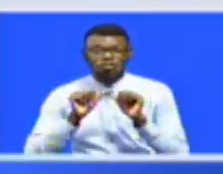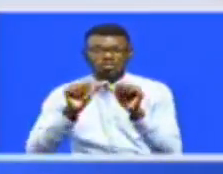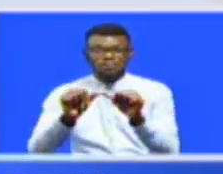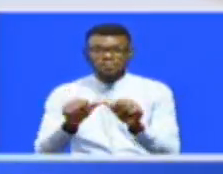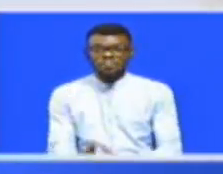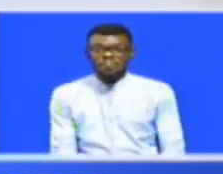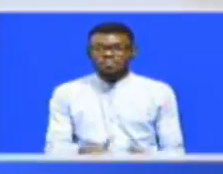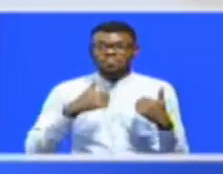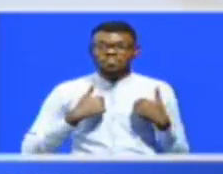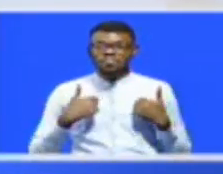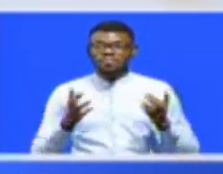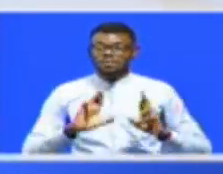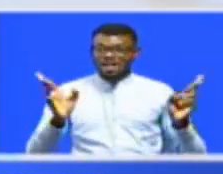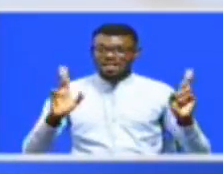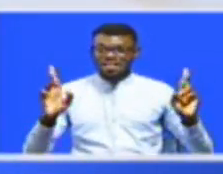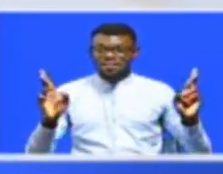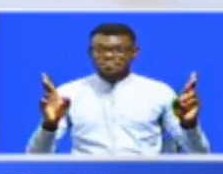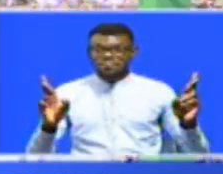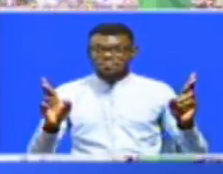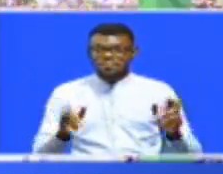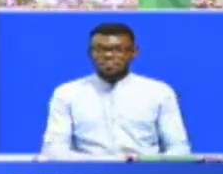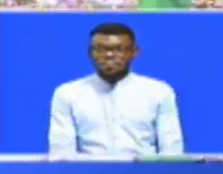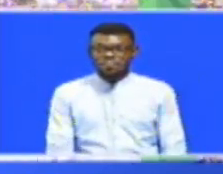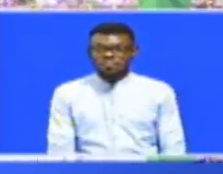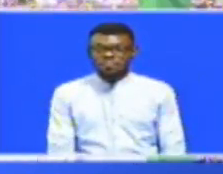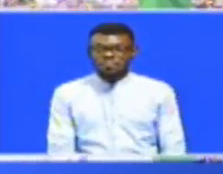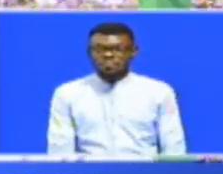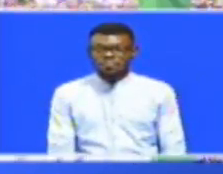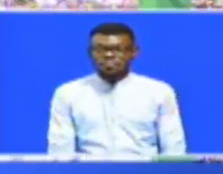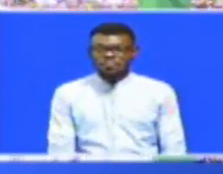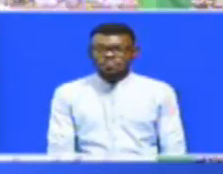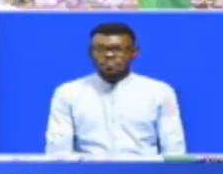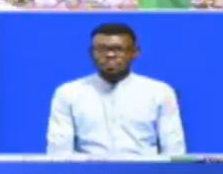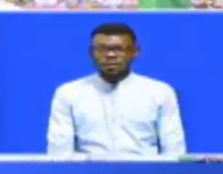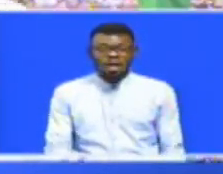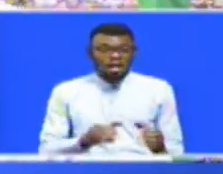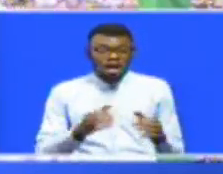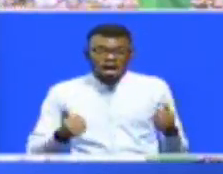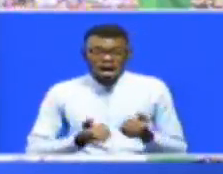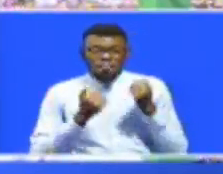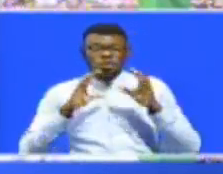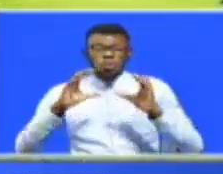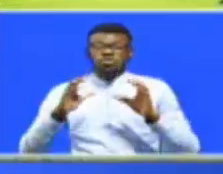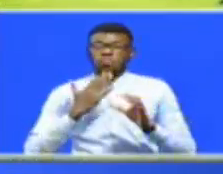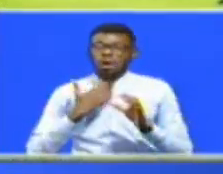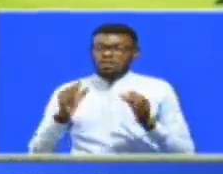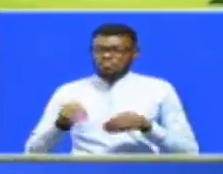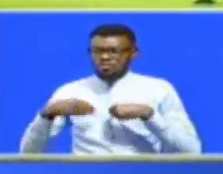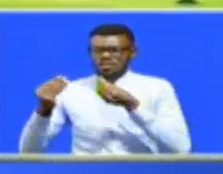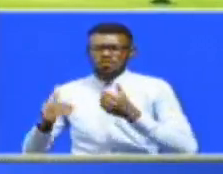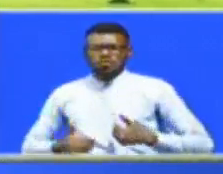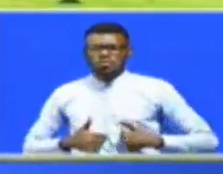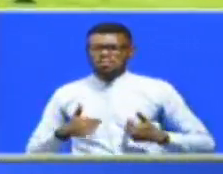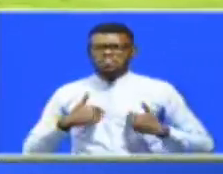Kwa tayari kupigania namba na coach kama atasema nilisave ya kutosha, acha pe mtu mwingine chance, siwezi kata. Mchezaji ni